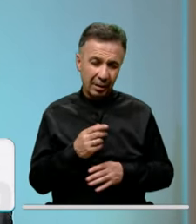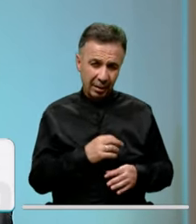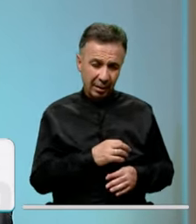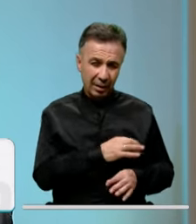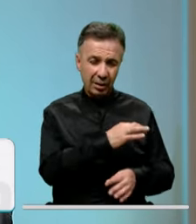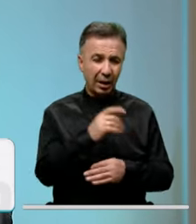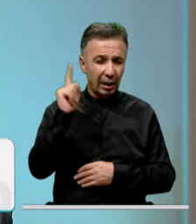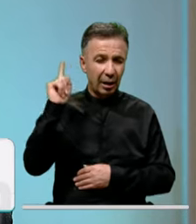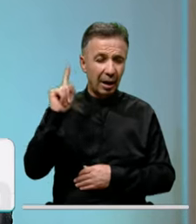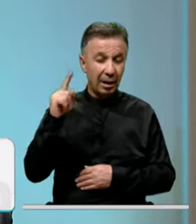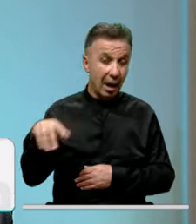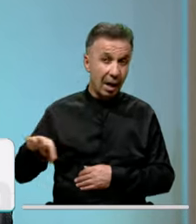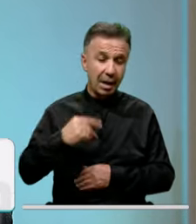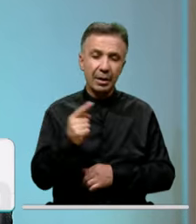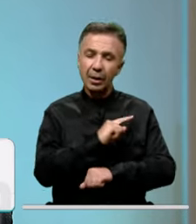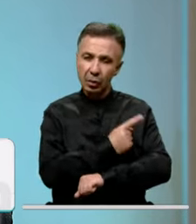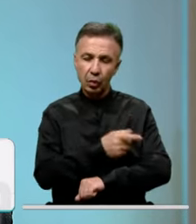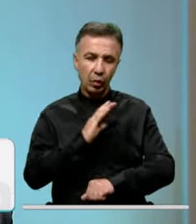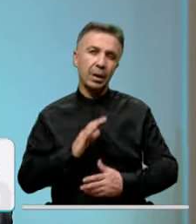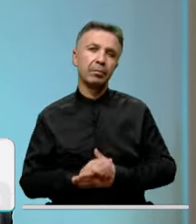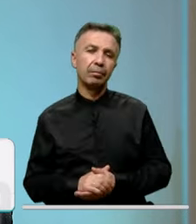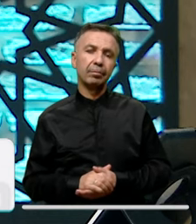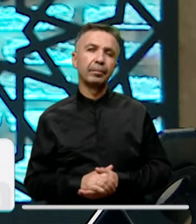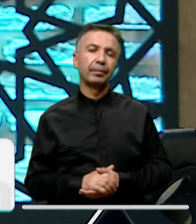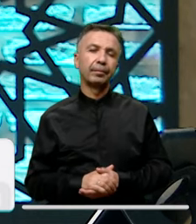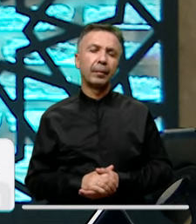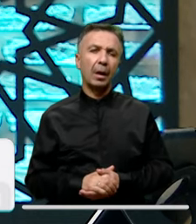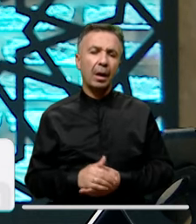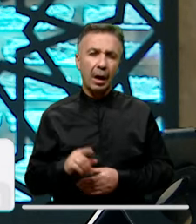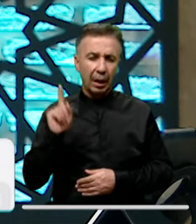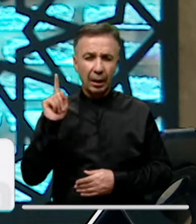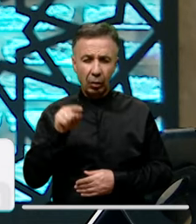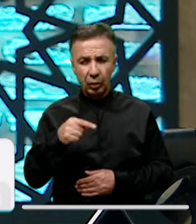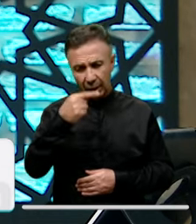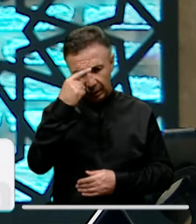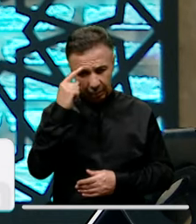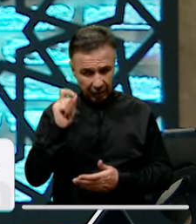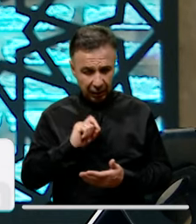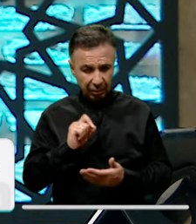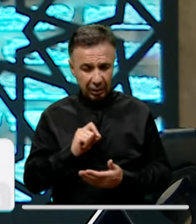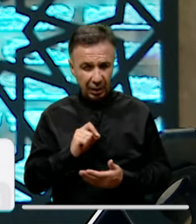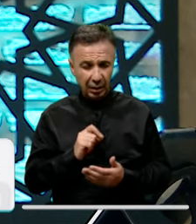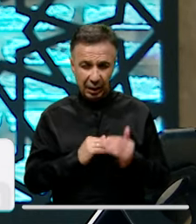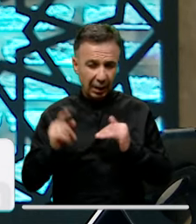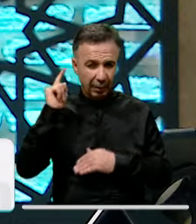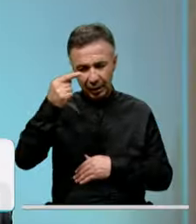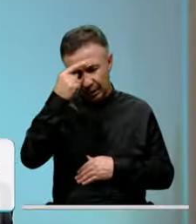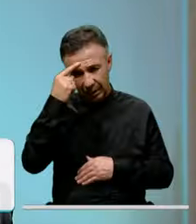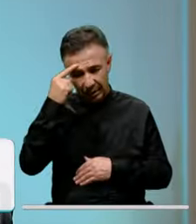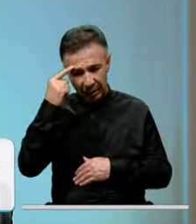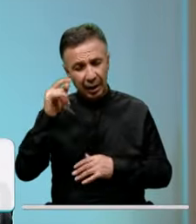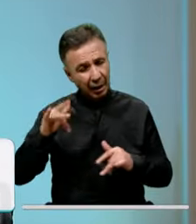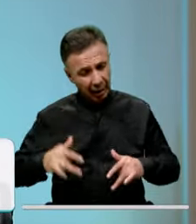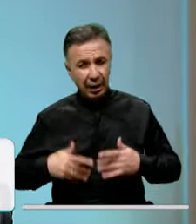şeye kadir. Allah eğer bunu takdir etmişse ben Cenab-ı Hakk'ın bu takdirine razıyım